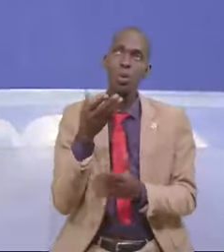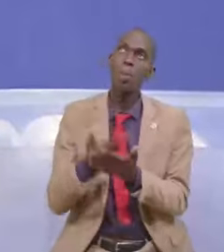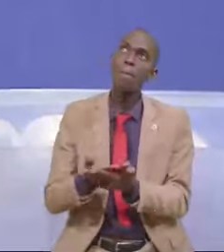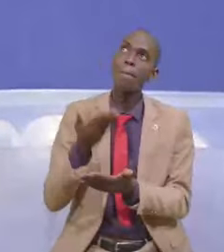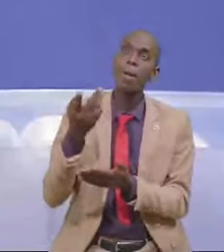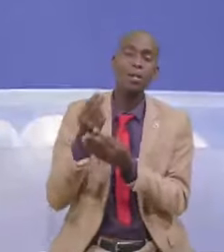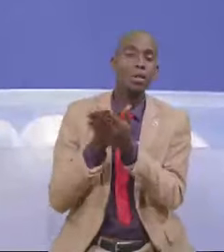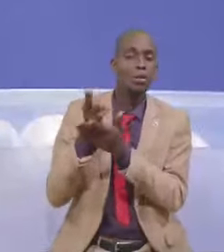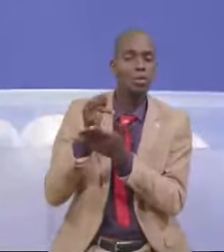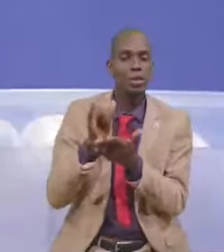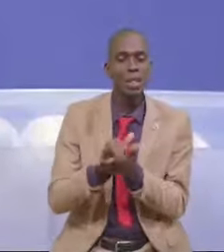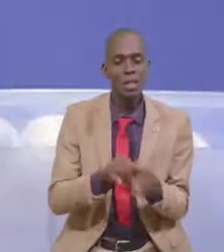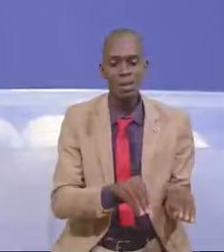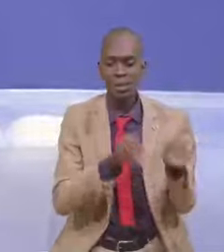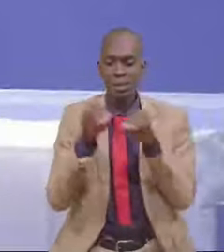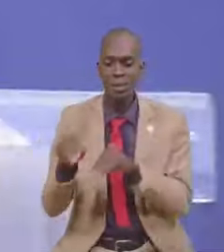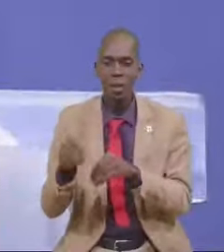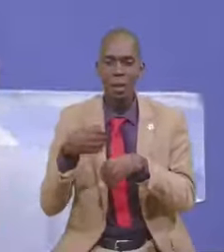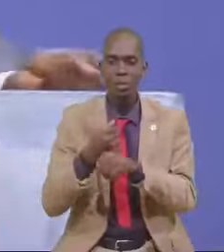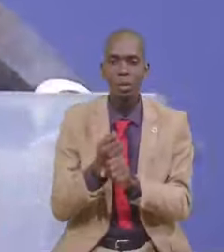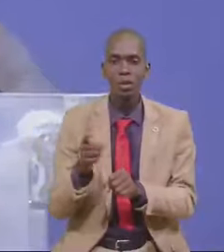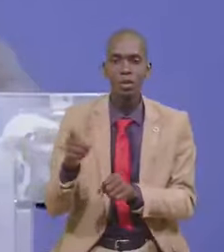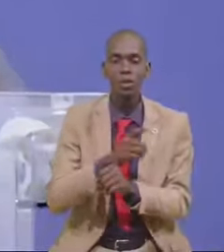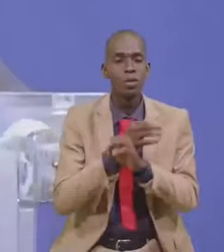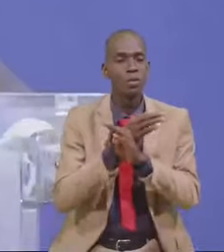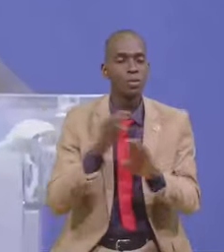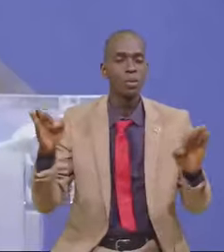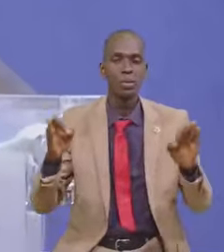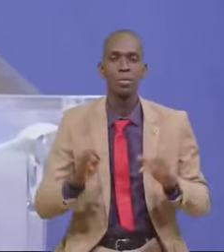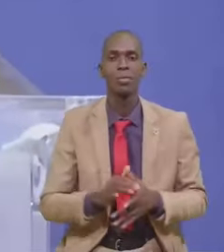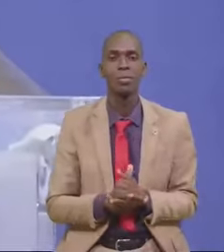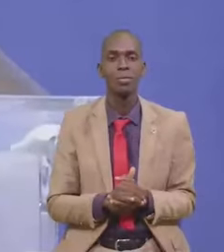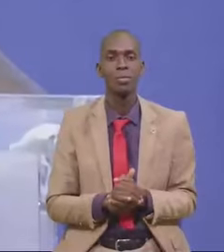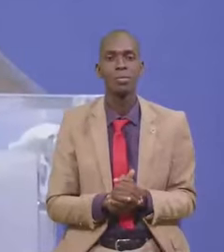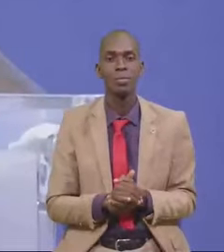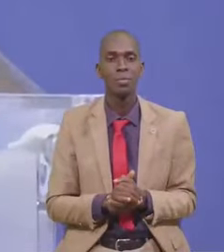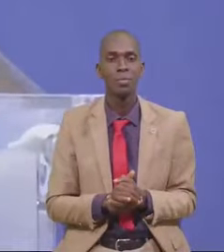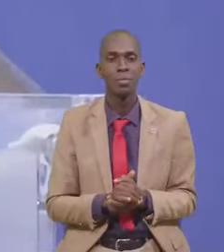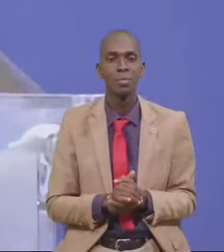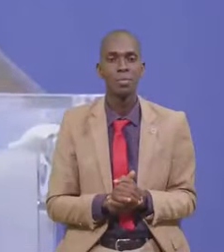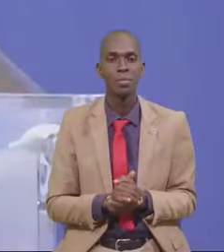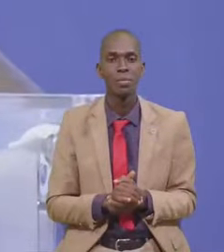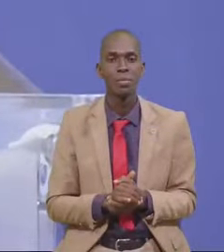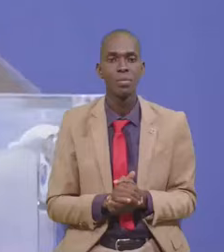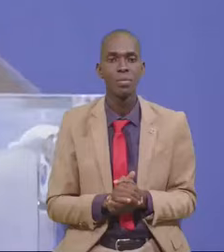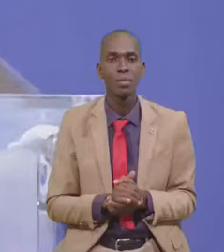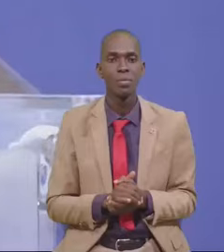Et quand vous croyez au Fils de Dieu, la vérité personnifiée, vous aurez la vérité qui